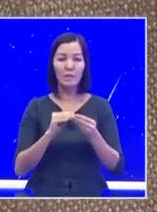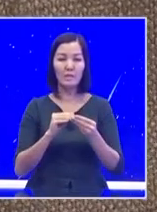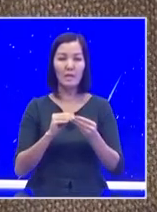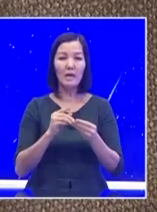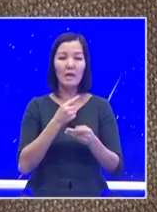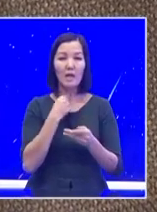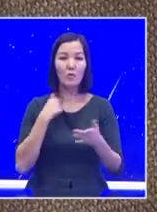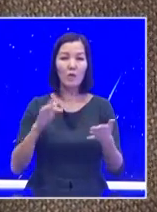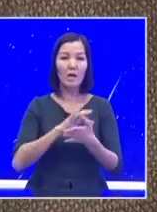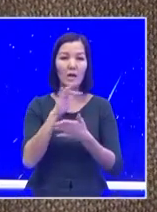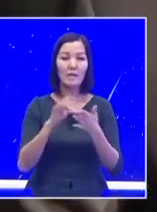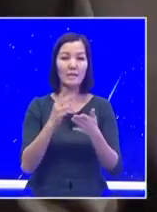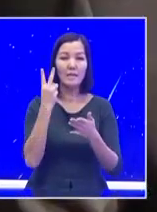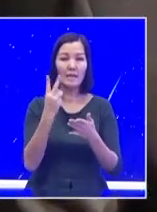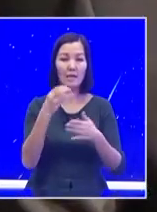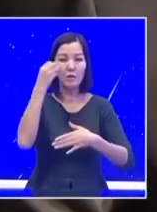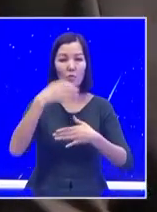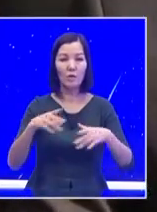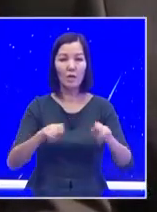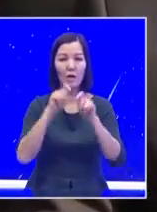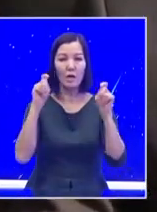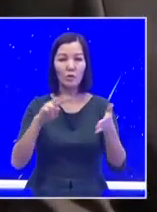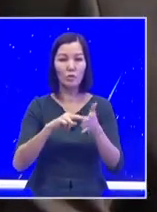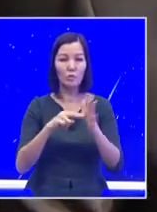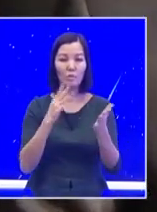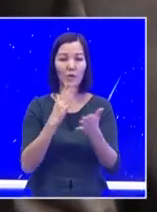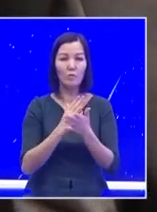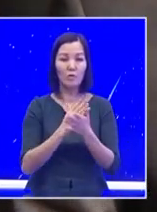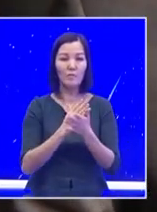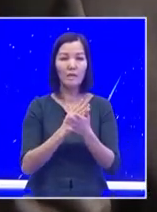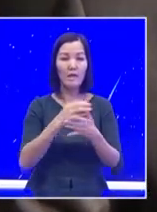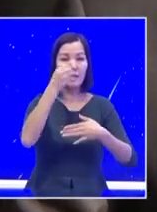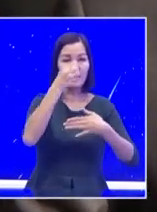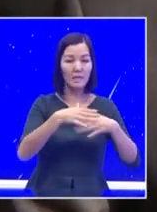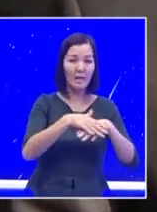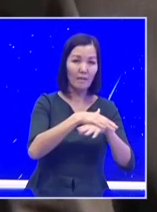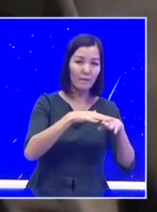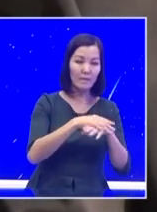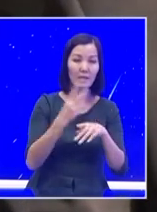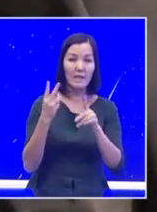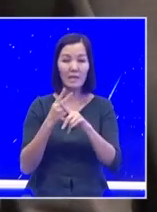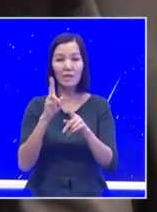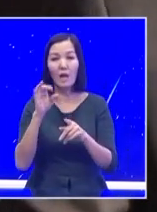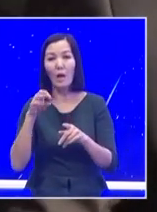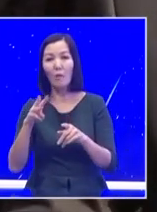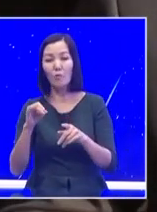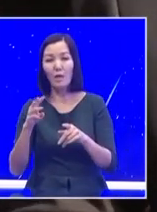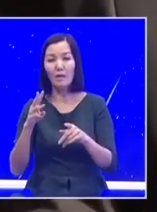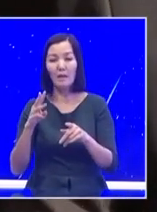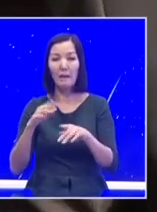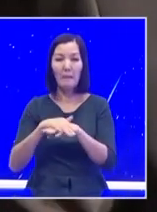қаламызда қосымша 2 орталық ашуды жоспарлап отырмыз. Оның бірі орталық базарда орналасады, және екіншісі коммуналдық